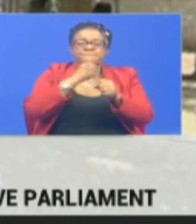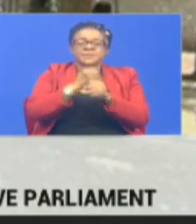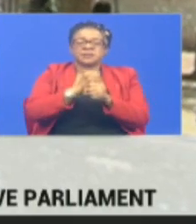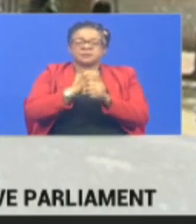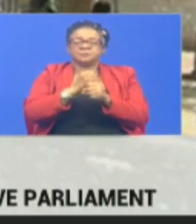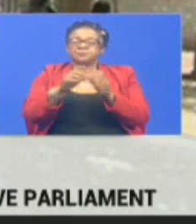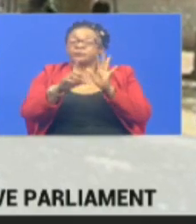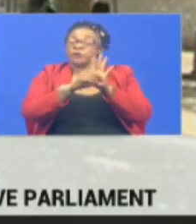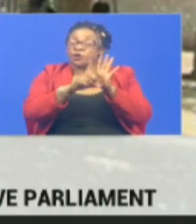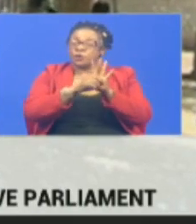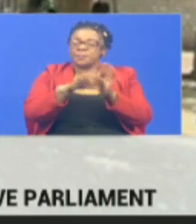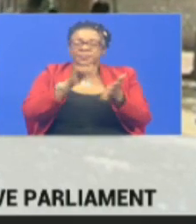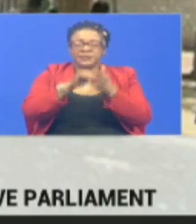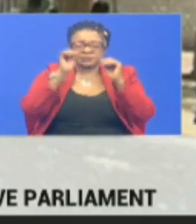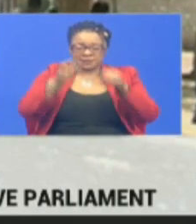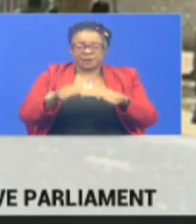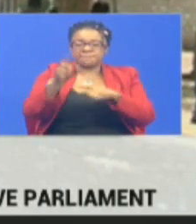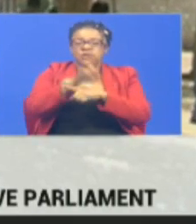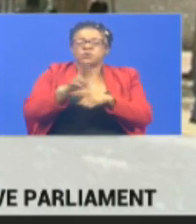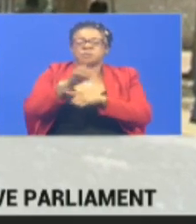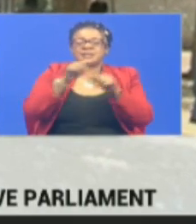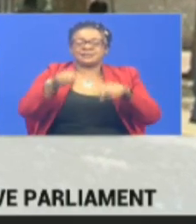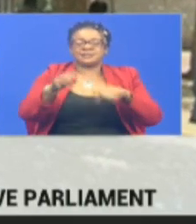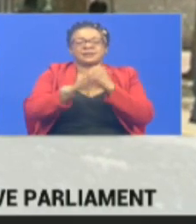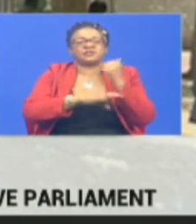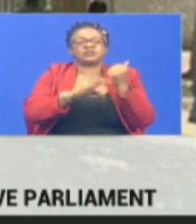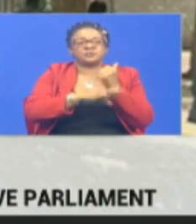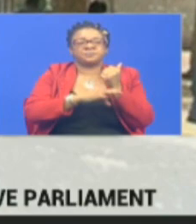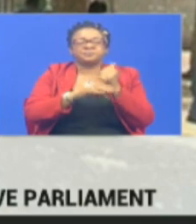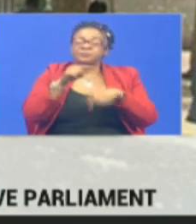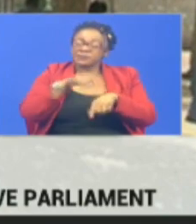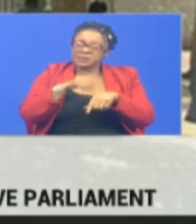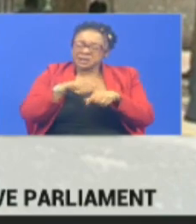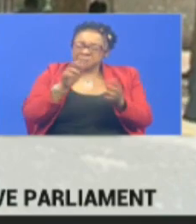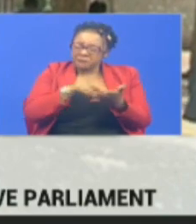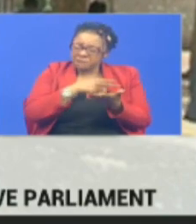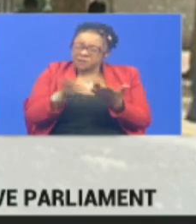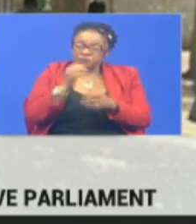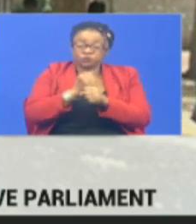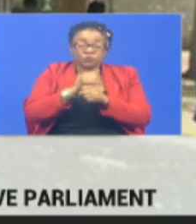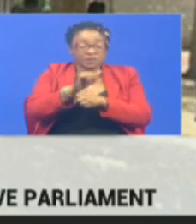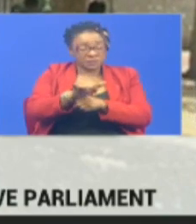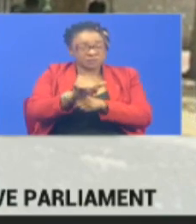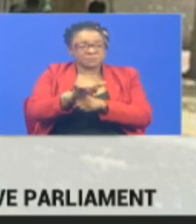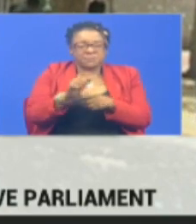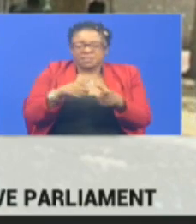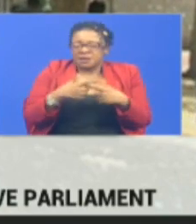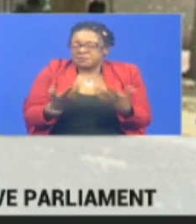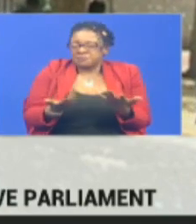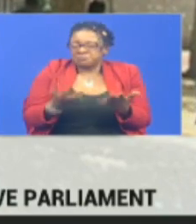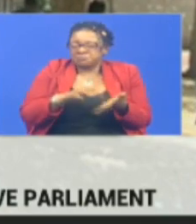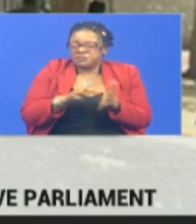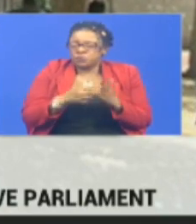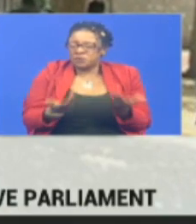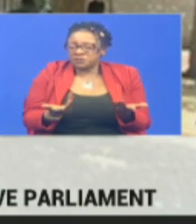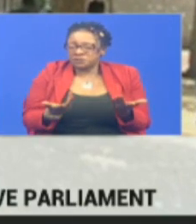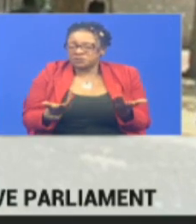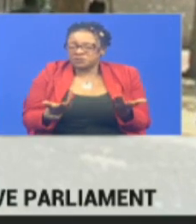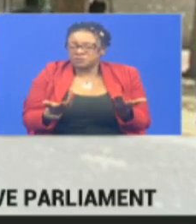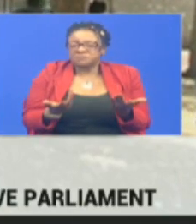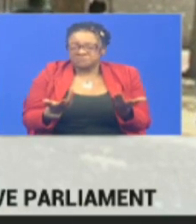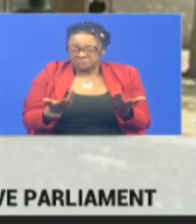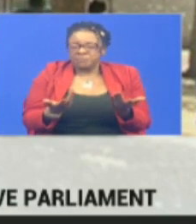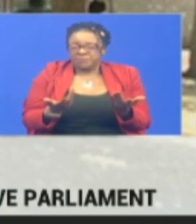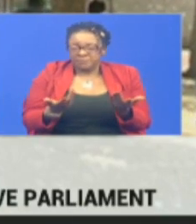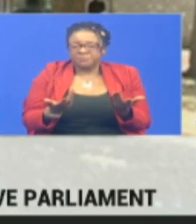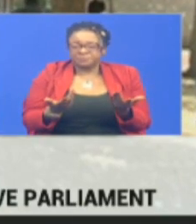inakuwa inatumika katika hii nchi. Na wakati imeshindwa kufanya hivyo, basi ni kusema ya kwamba imekalia